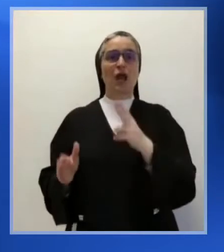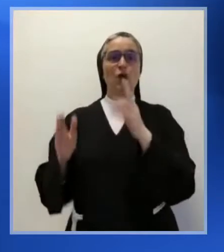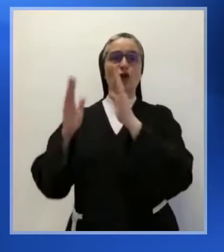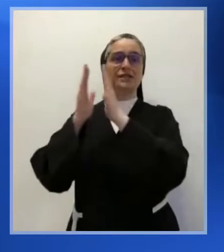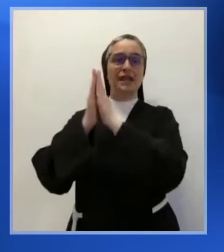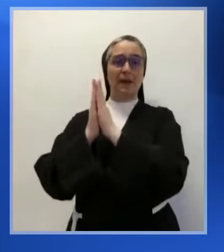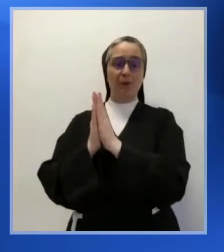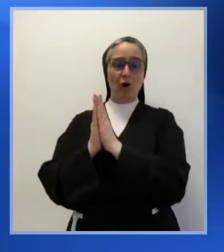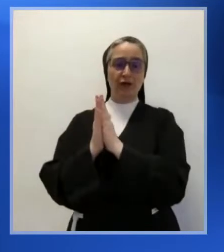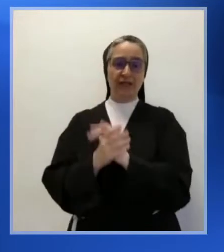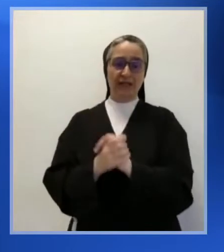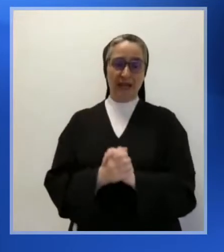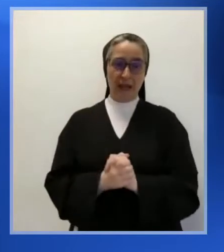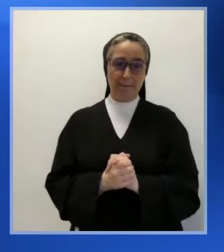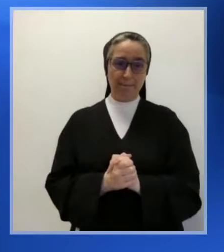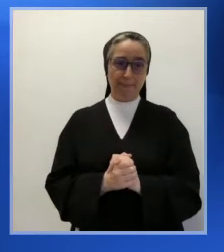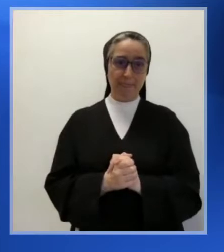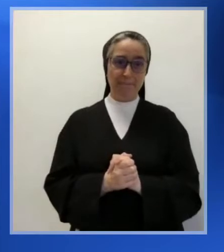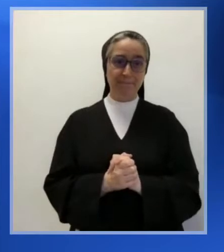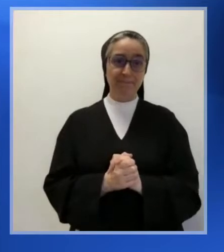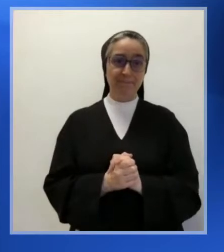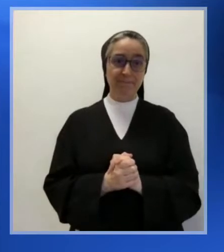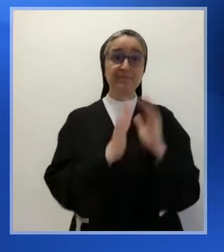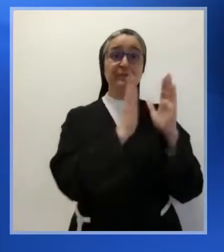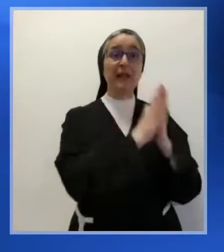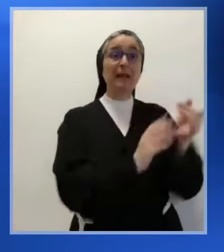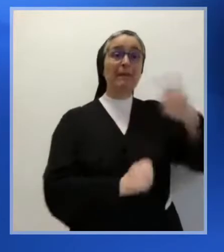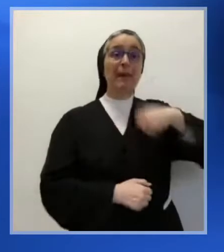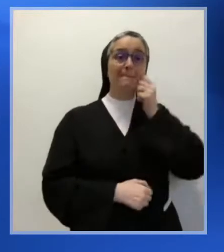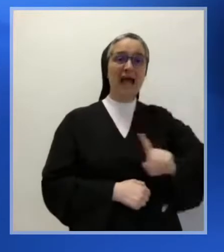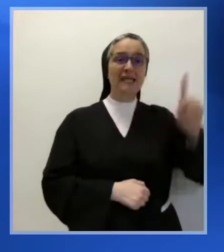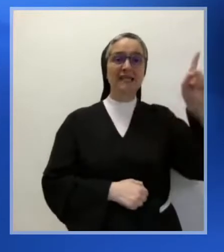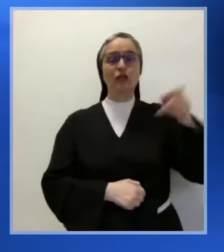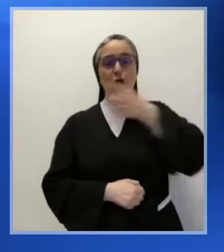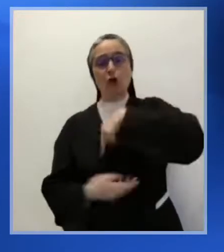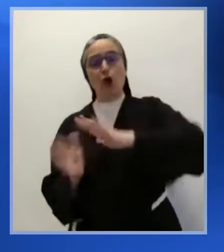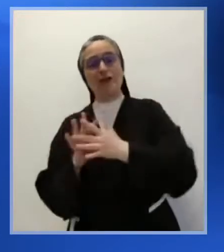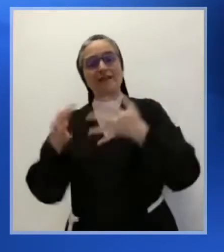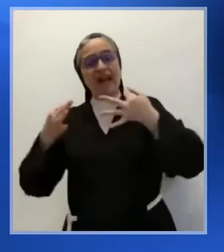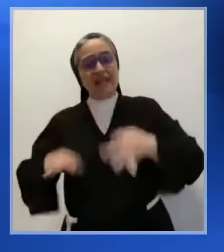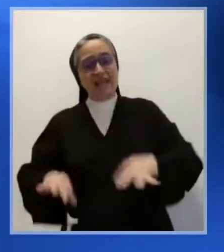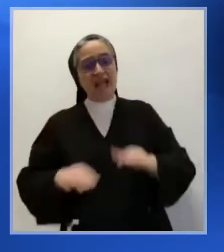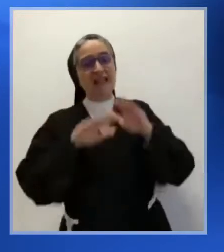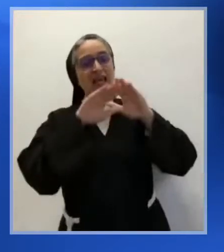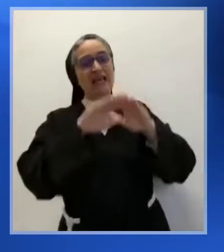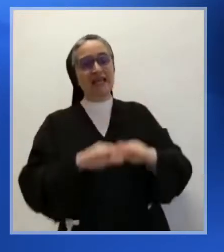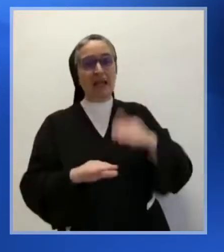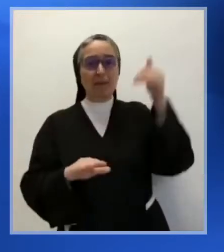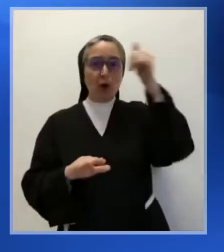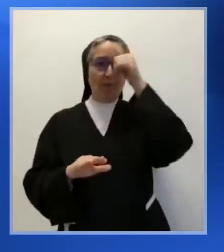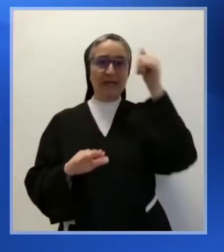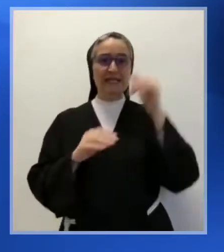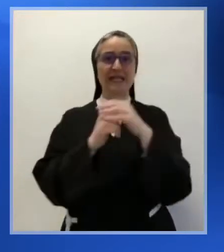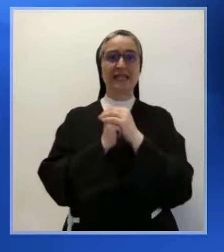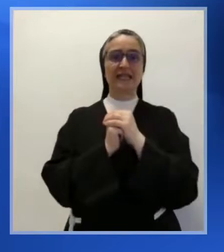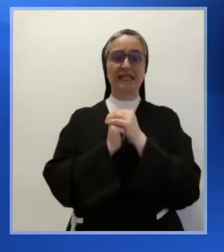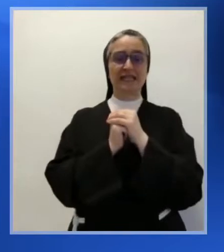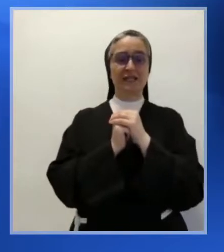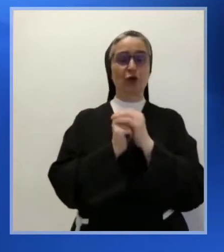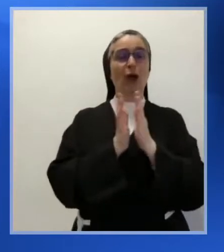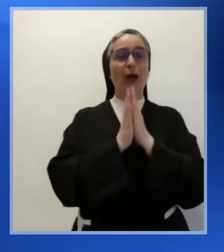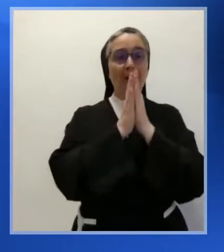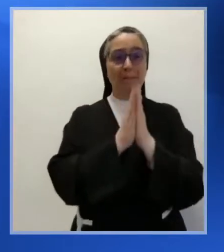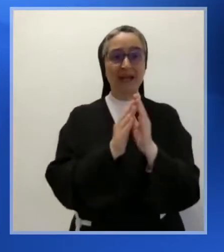et in hora mortis nostre. Amen. Ora pro nobis, Santa Dei Genitrix. Ut dignificamur promissionibus